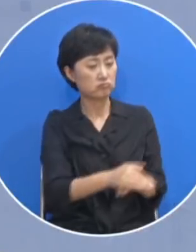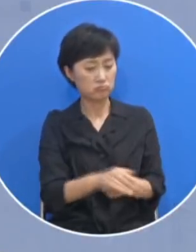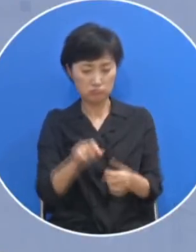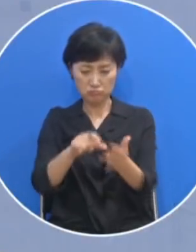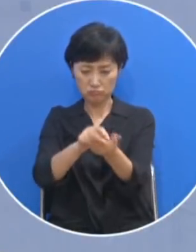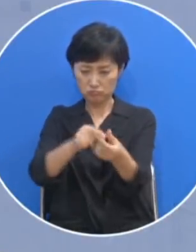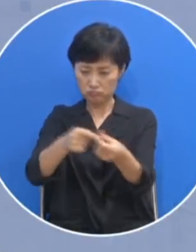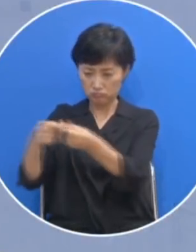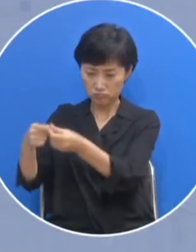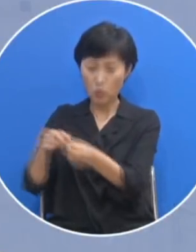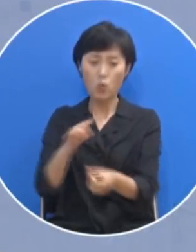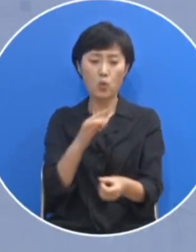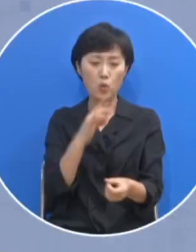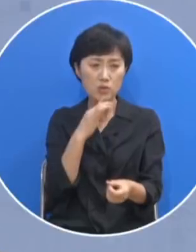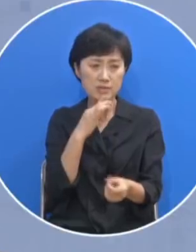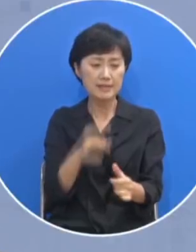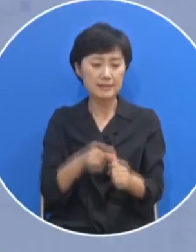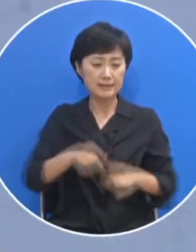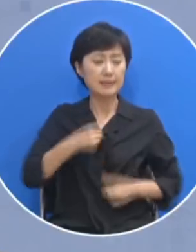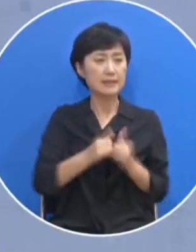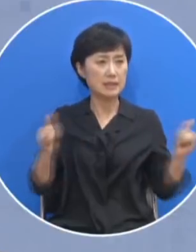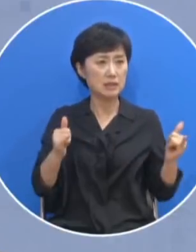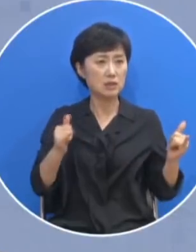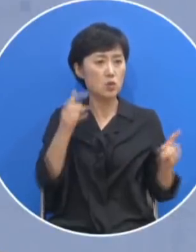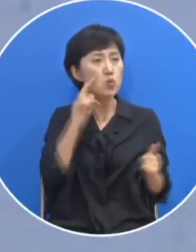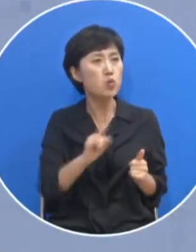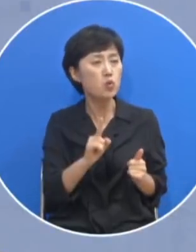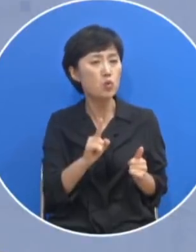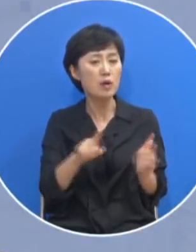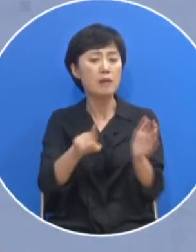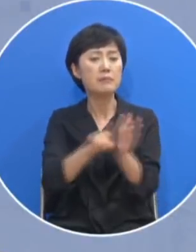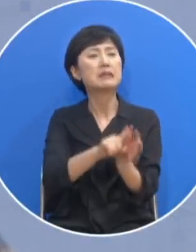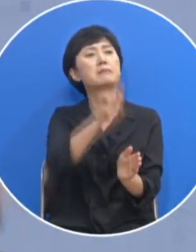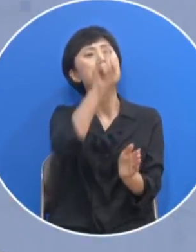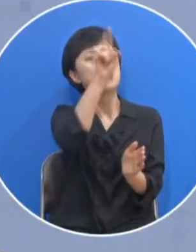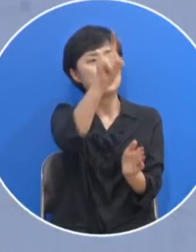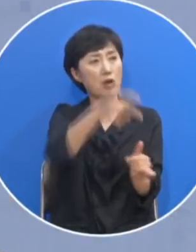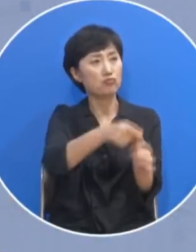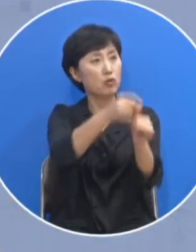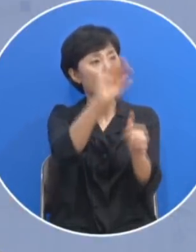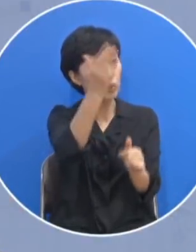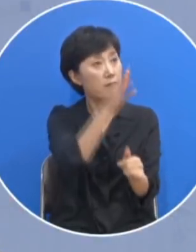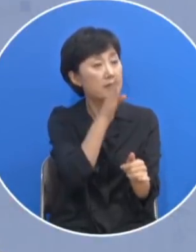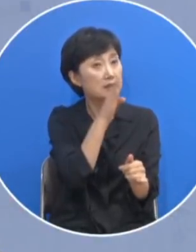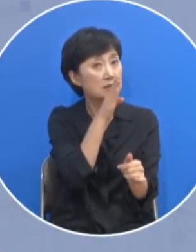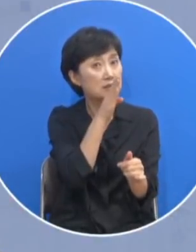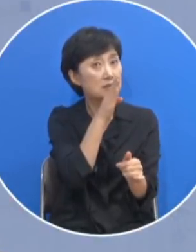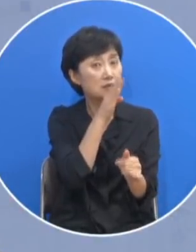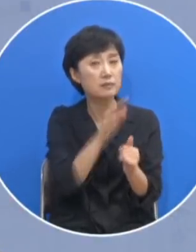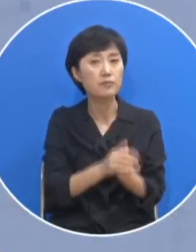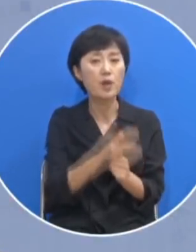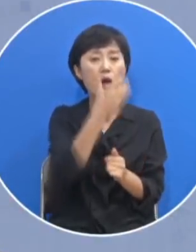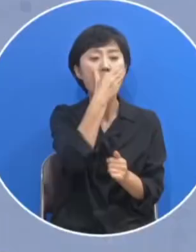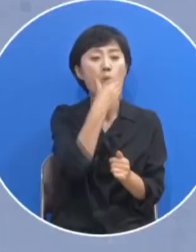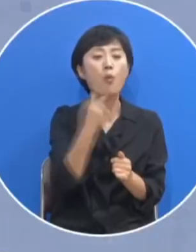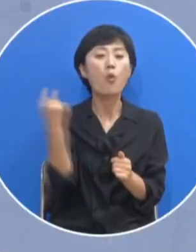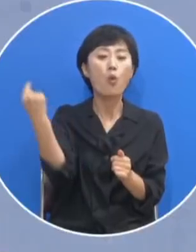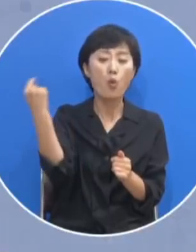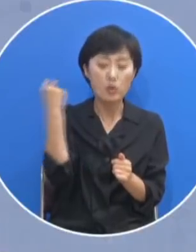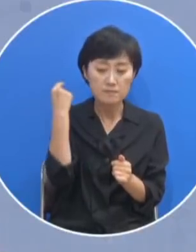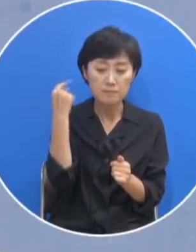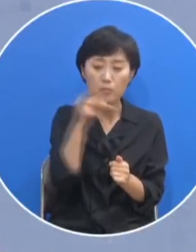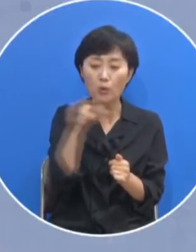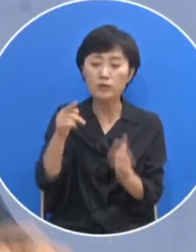먹고 먹는 거 아닙니까 이 센서가 오미란 테스트 피땀이 캠 있으니까 그렇게 예수 란 단어가 복음이 나오고 말할 거에요